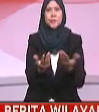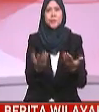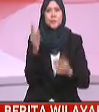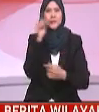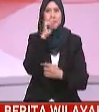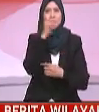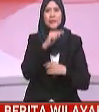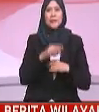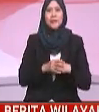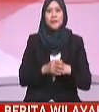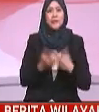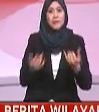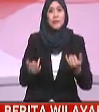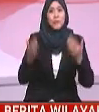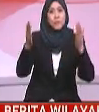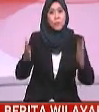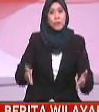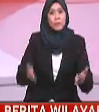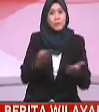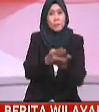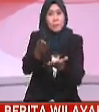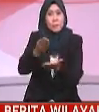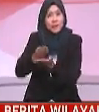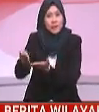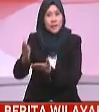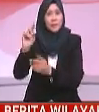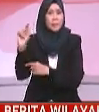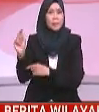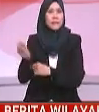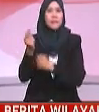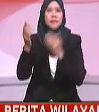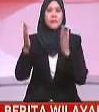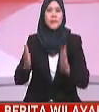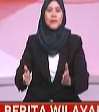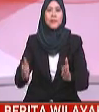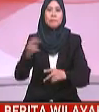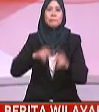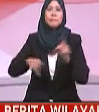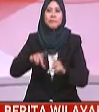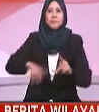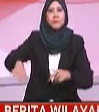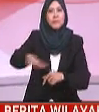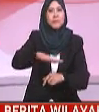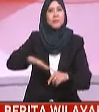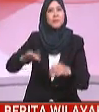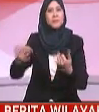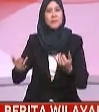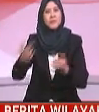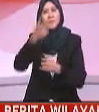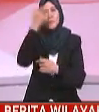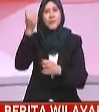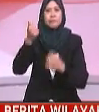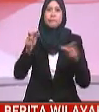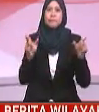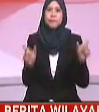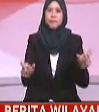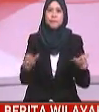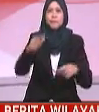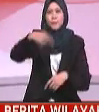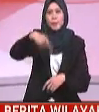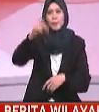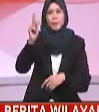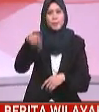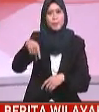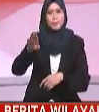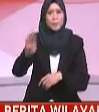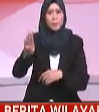ketara. Rata-rata pengunjung atau pembeli hanya terdiri daripada penduduk tempatan berikutan Perintah Kawalan Pergerakan